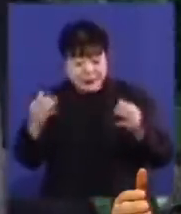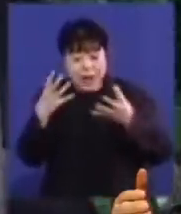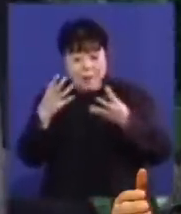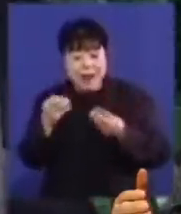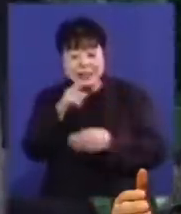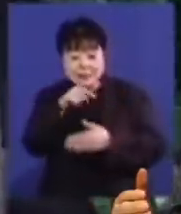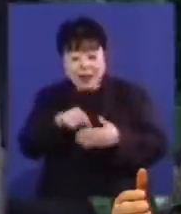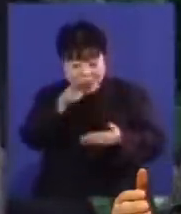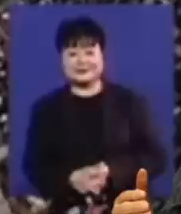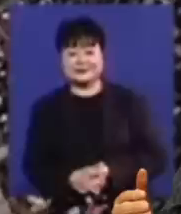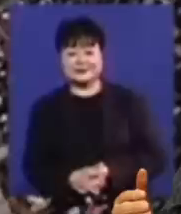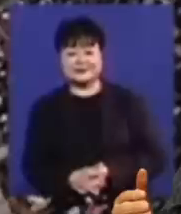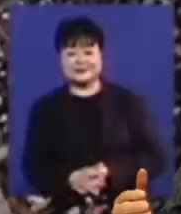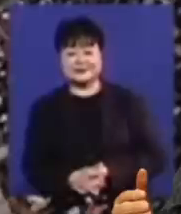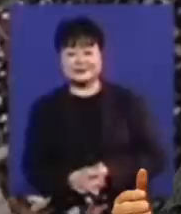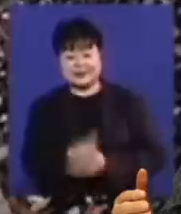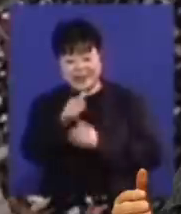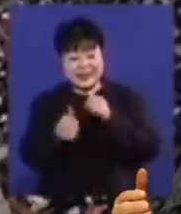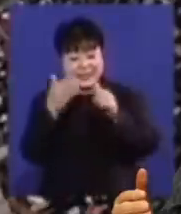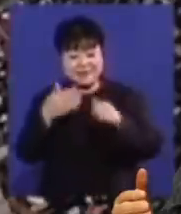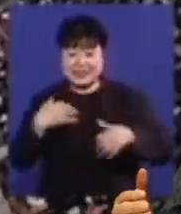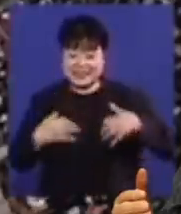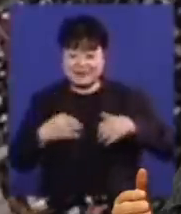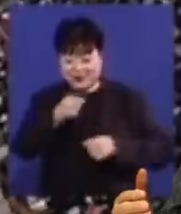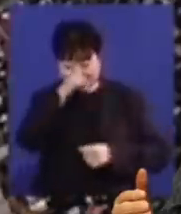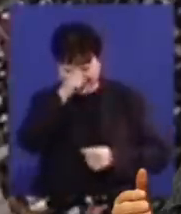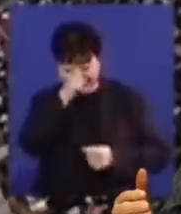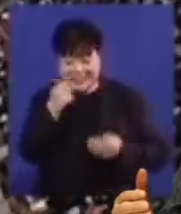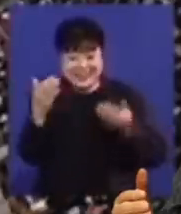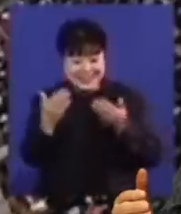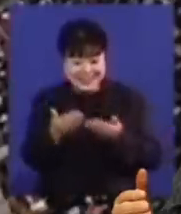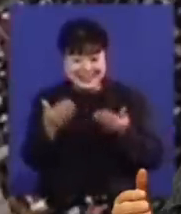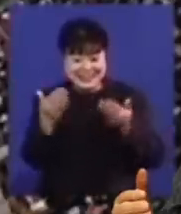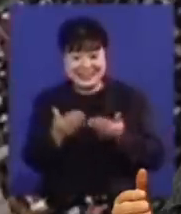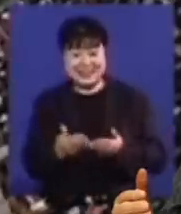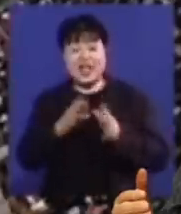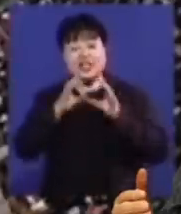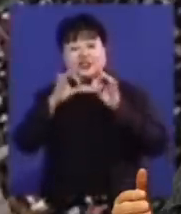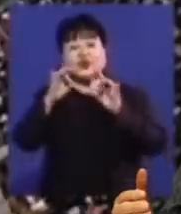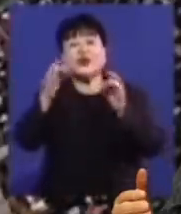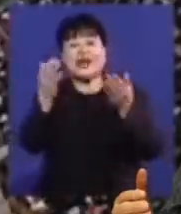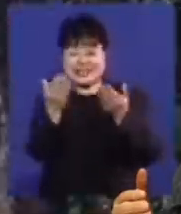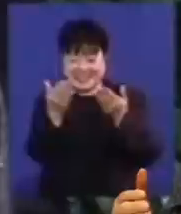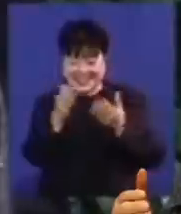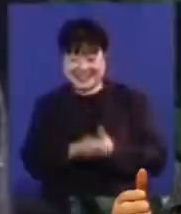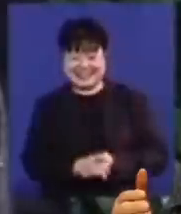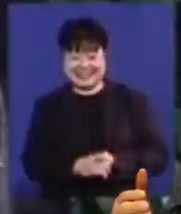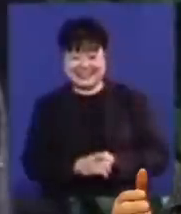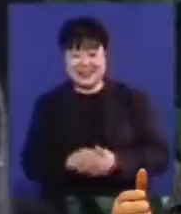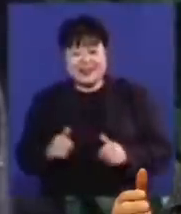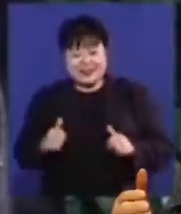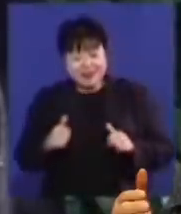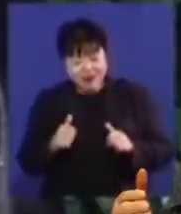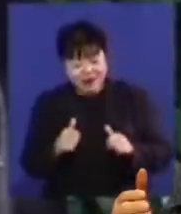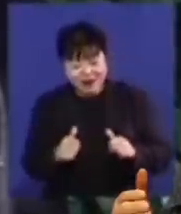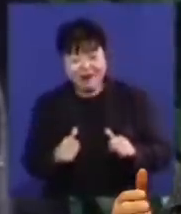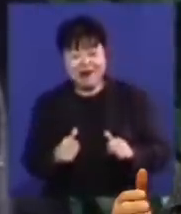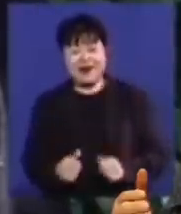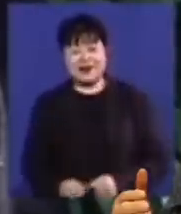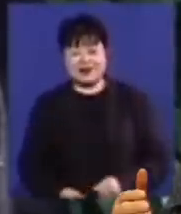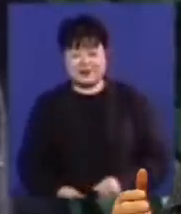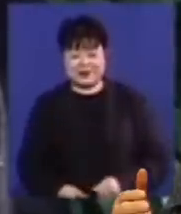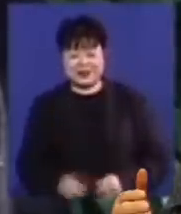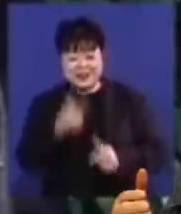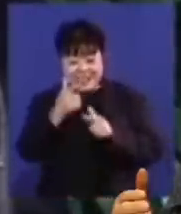마음에 뜨겁습니다. 하나님이 기뻐하고 좋아하는 일은 전도하는 일인 것입니다. 우리가 열심히 그리스도의